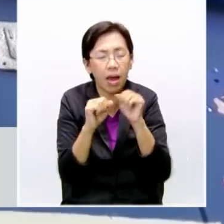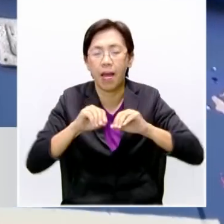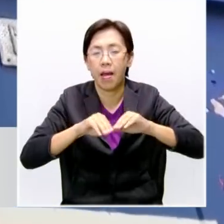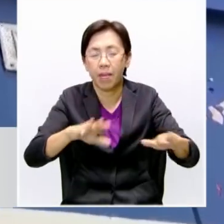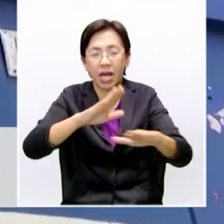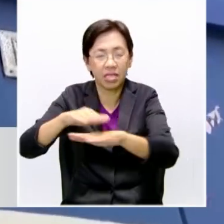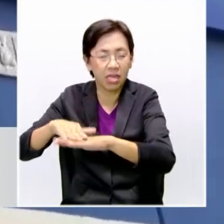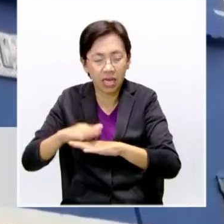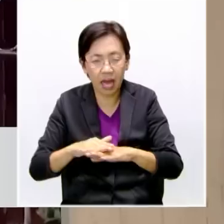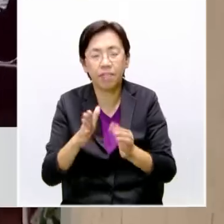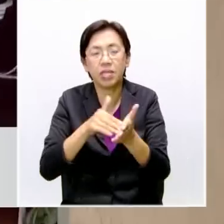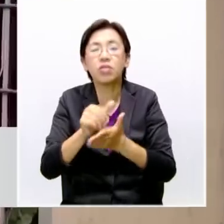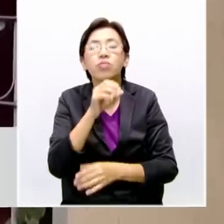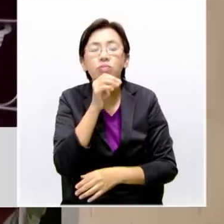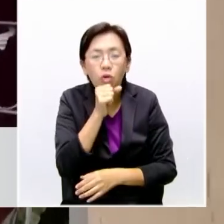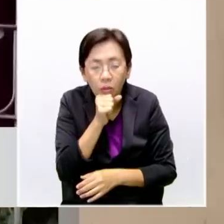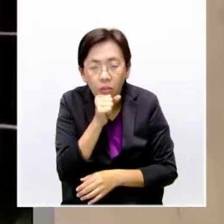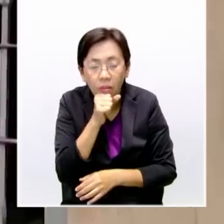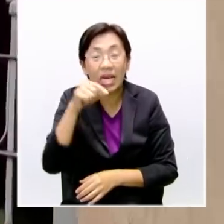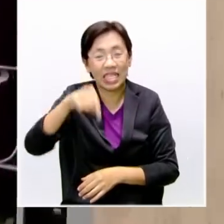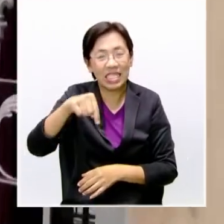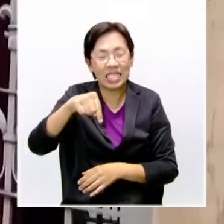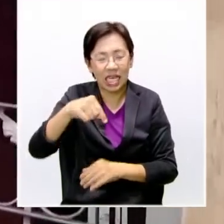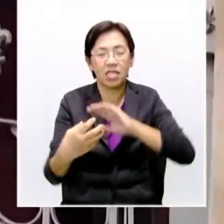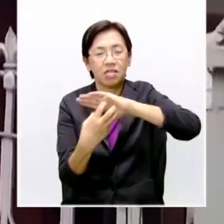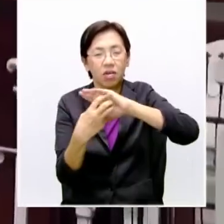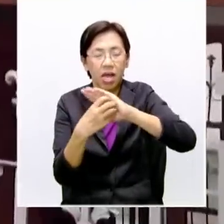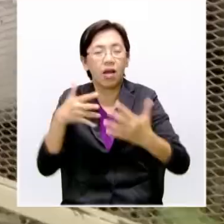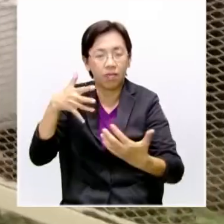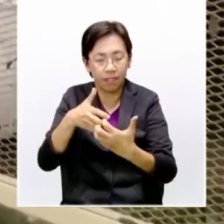าศเตือนในระดับสีส้มในพื้นที่ซานลูอิสค่ะ